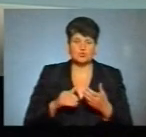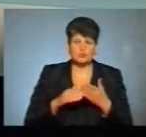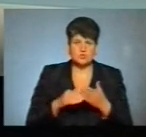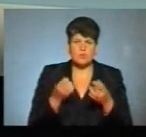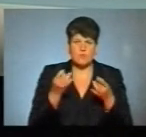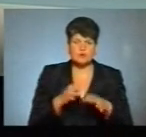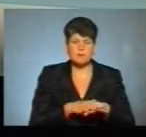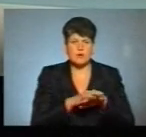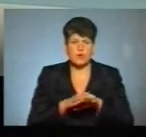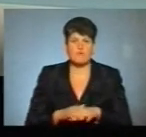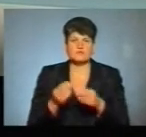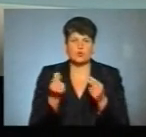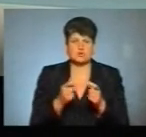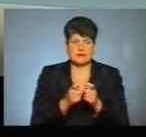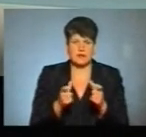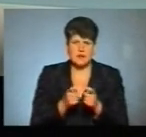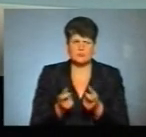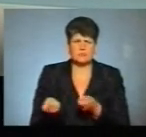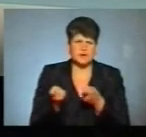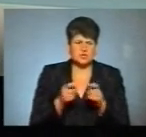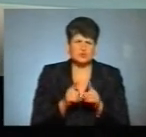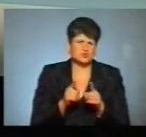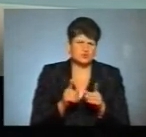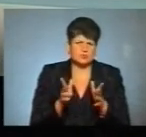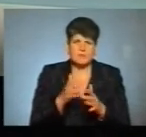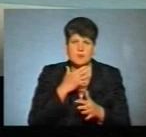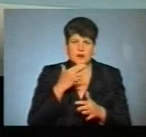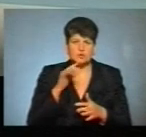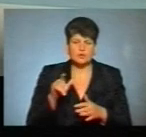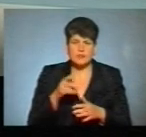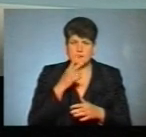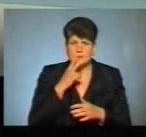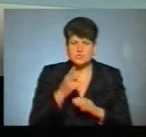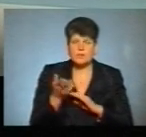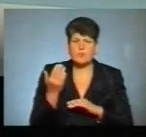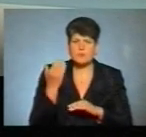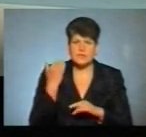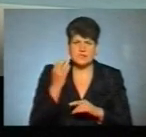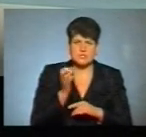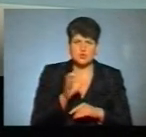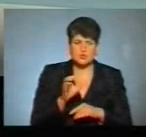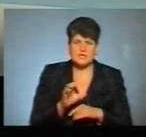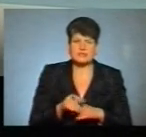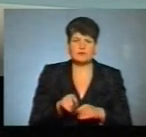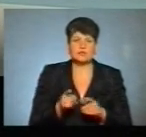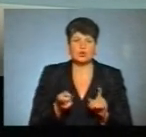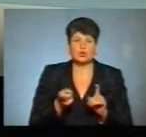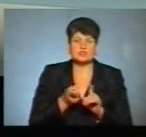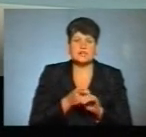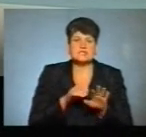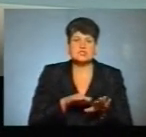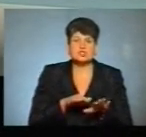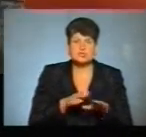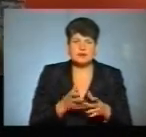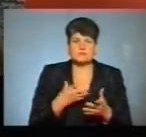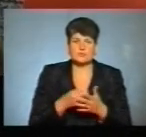просто перерахувавши кошти на картку, будь-що принісши там. Багато людей от бачили попередні якісь сюжети, так, і вони долучалися просто шиттям,